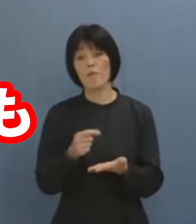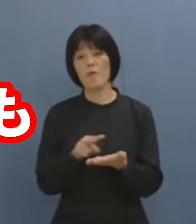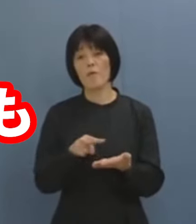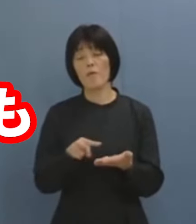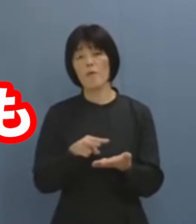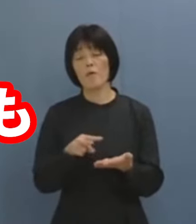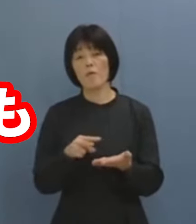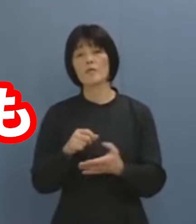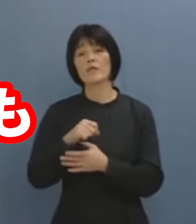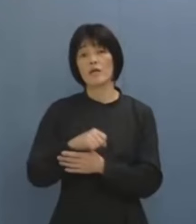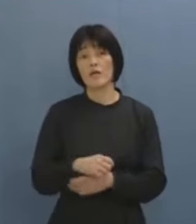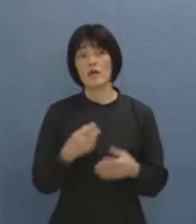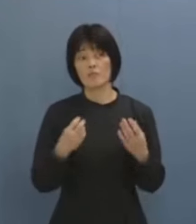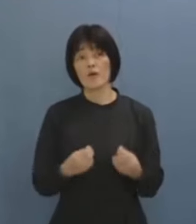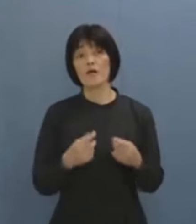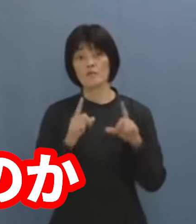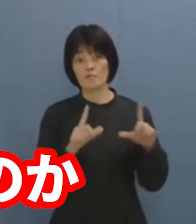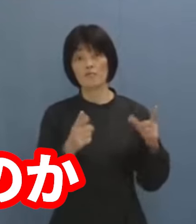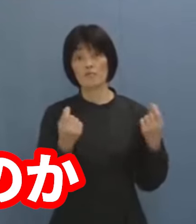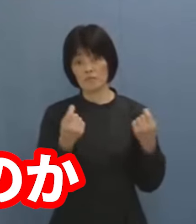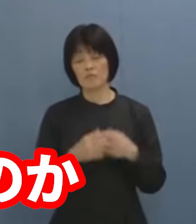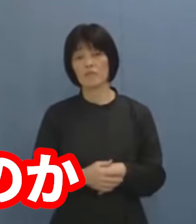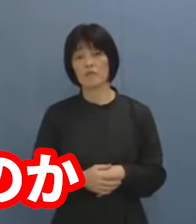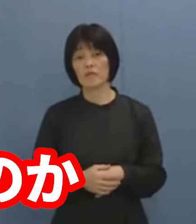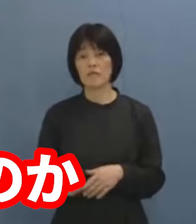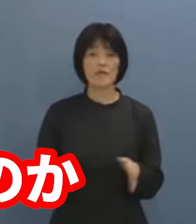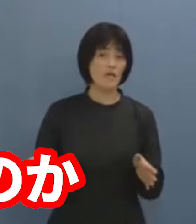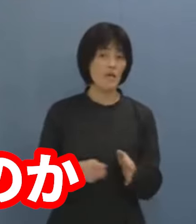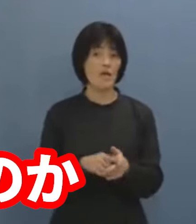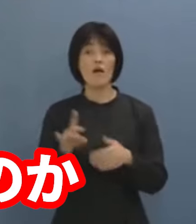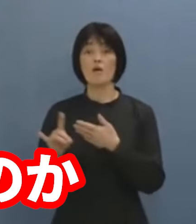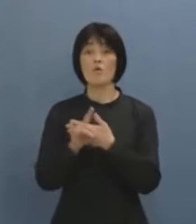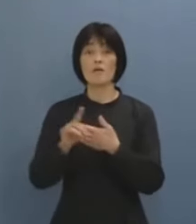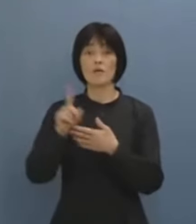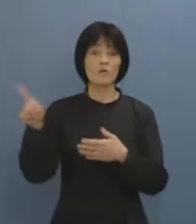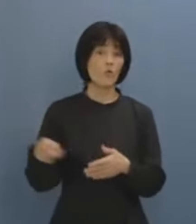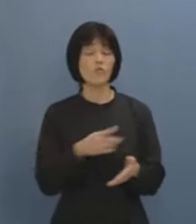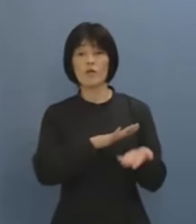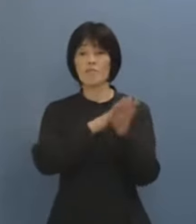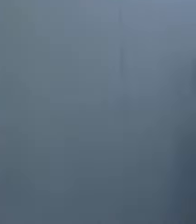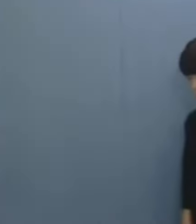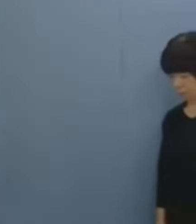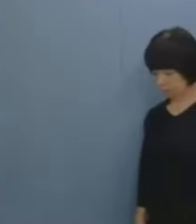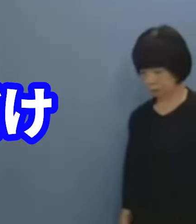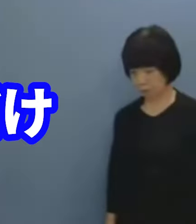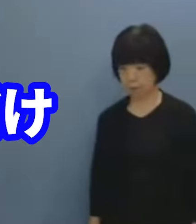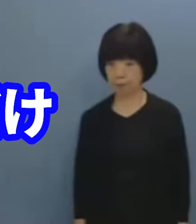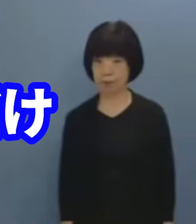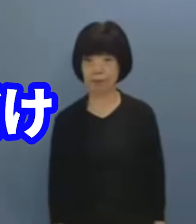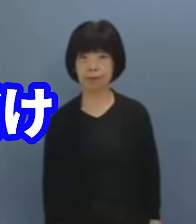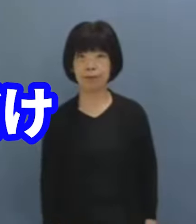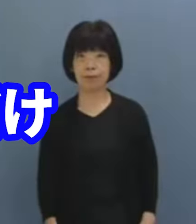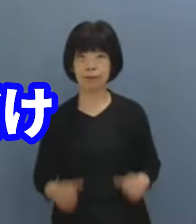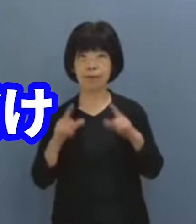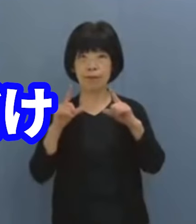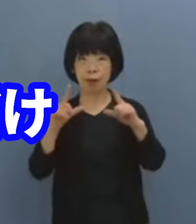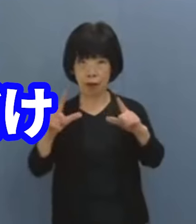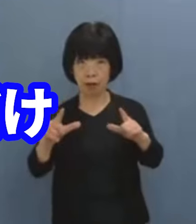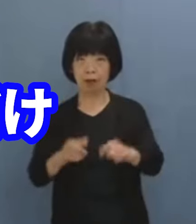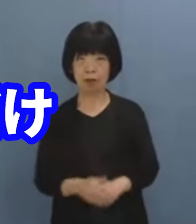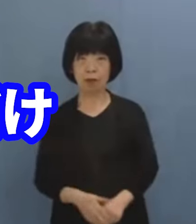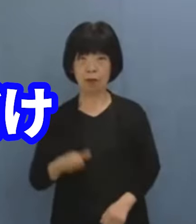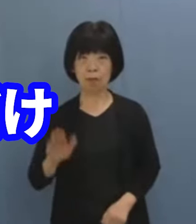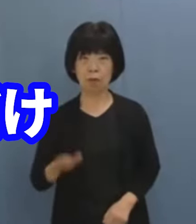たようにも見えたんですが、それはなぜ突然その思い出されたのかお伺いできますか。 まあ、その行為自体は一度